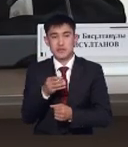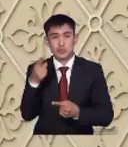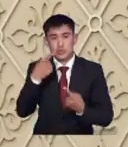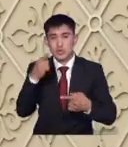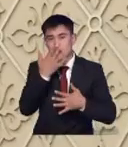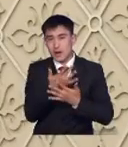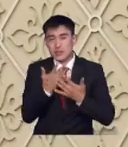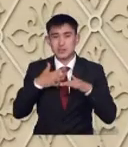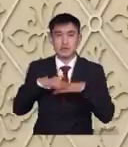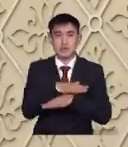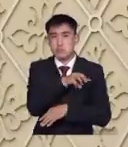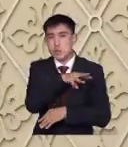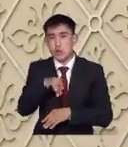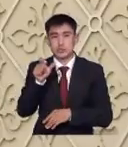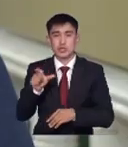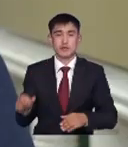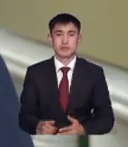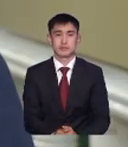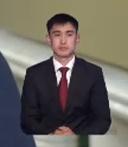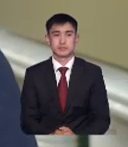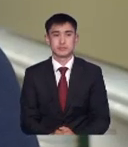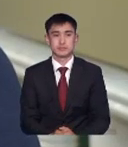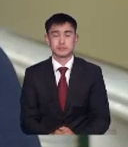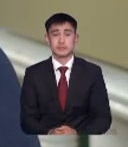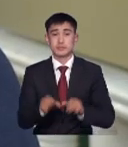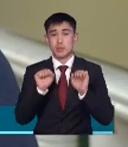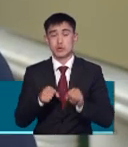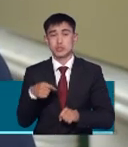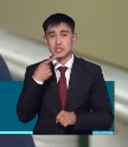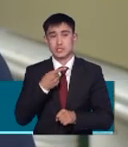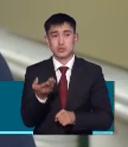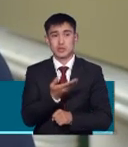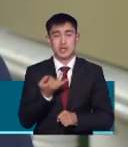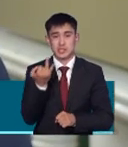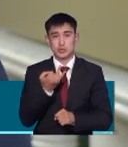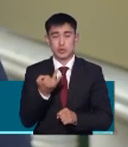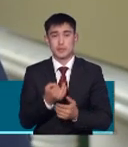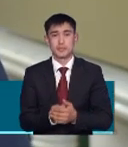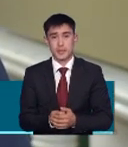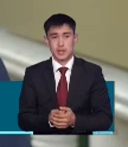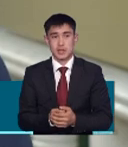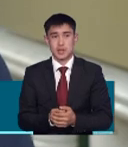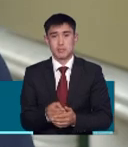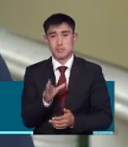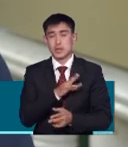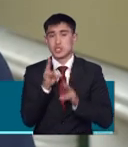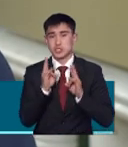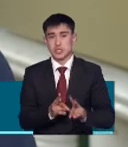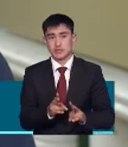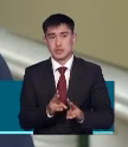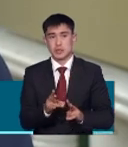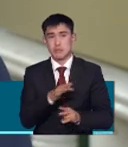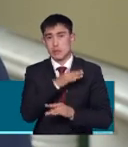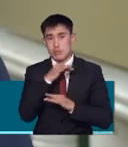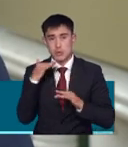оценивают в более чем миллион человек. Можно сказать, что это наша история, ее никуда не денешь. Были жертвы, их было